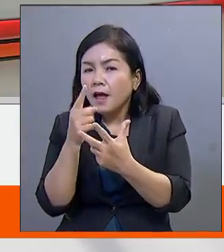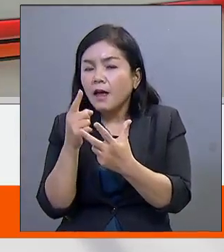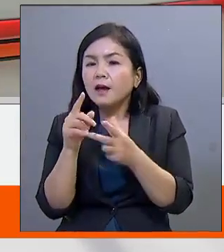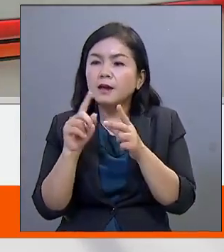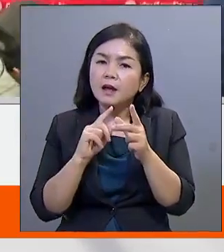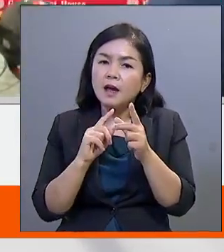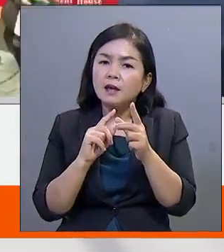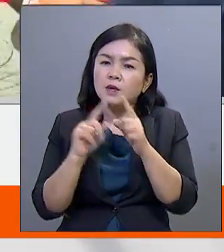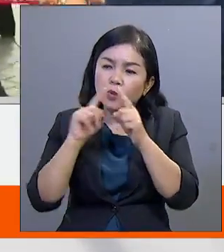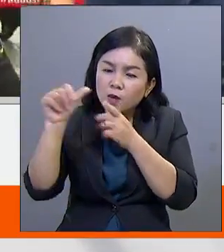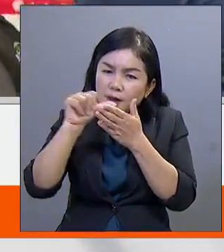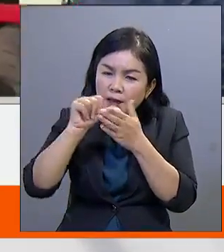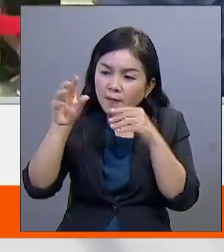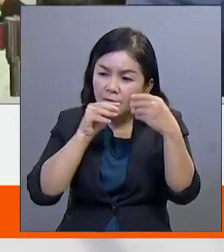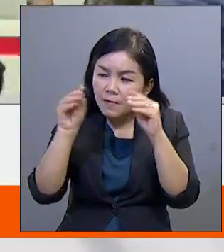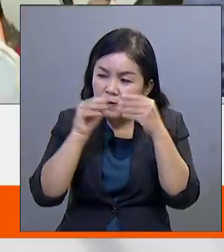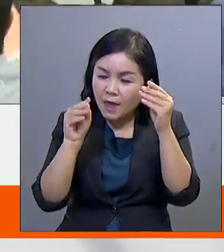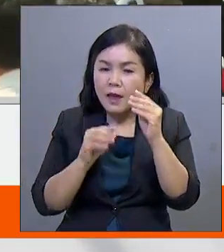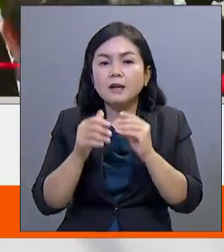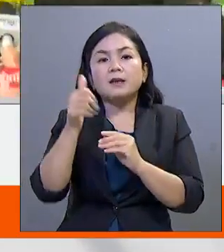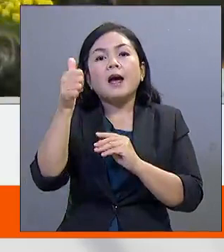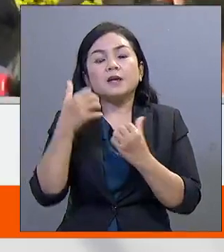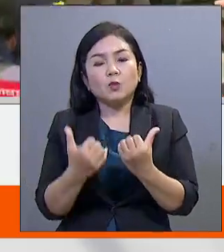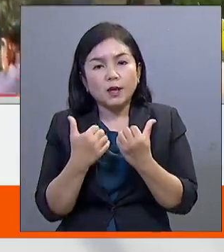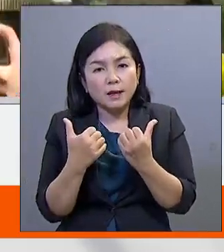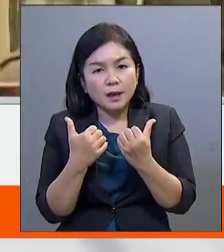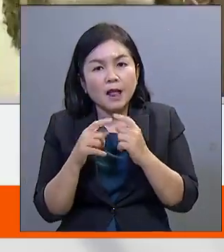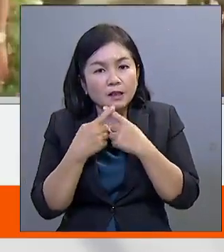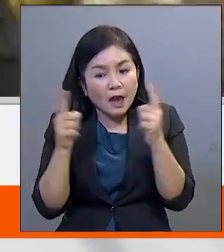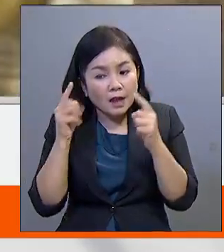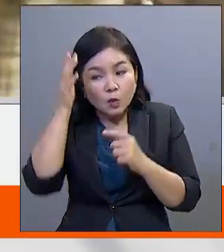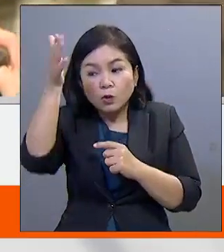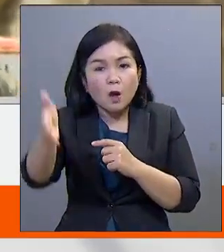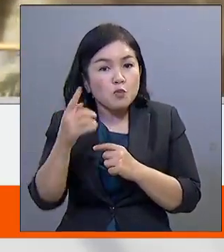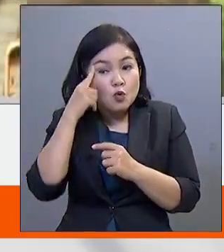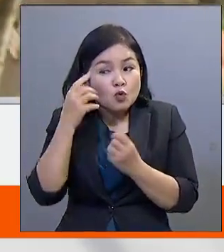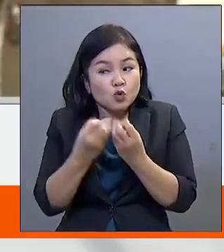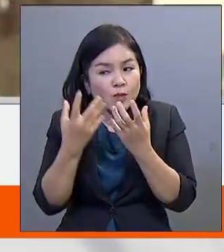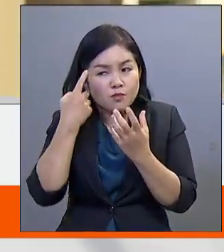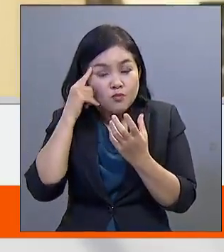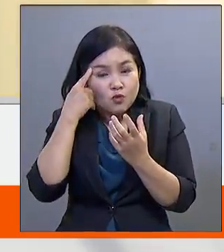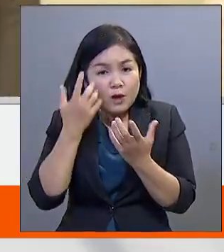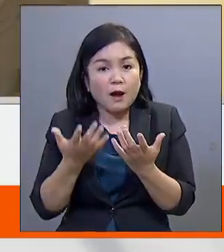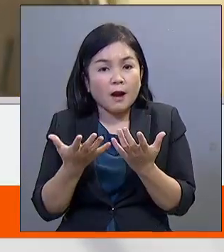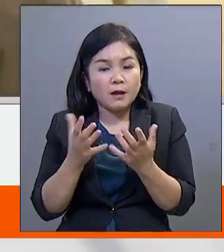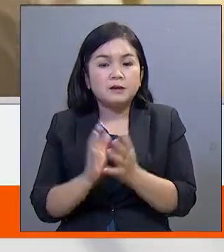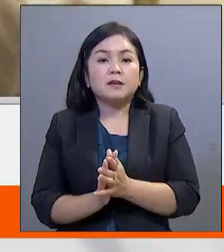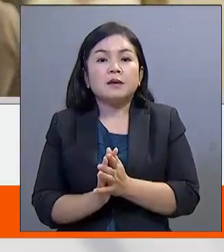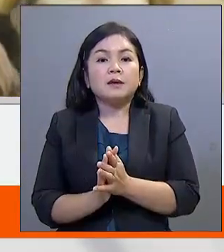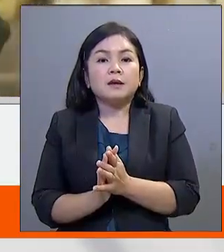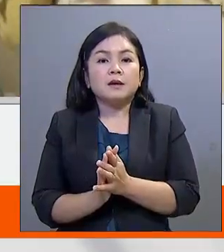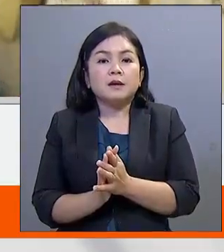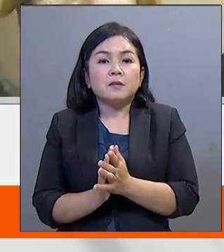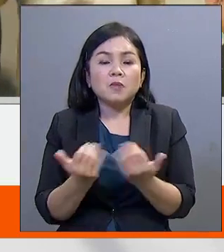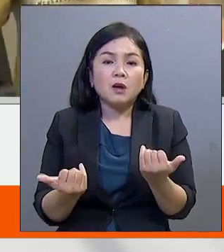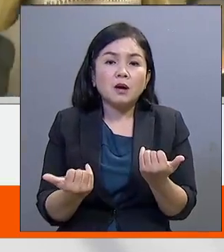on theก็คอว่า ไม่ขัดหรอแย้ง